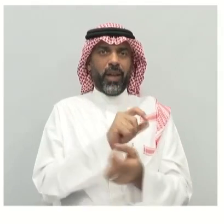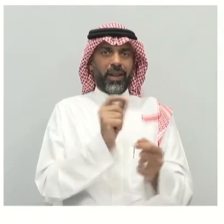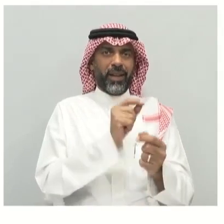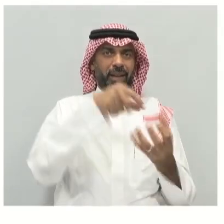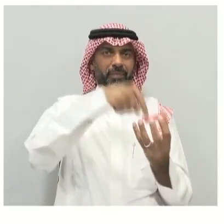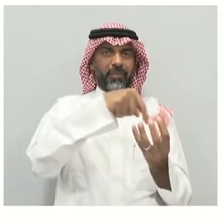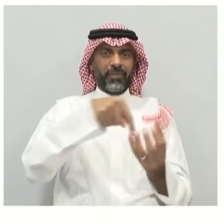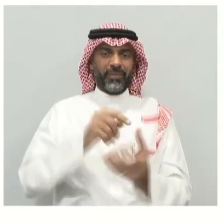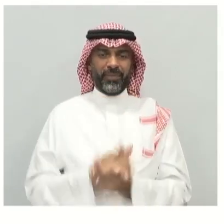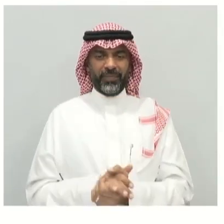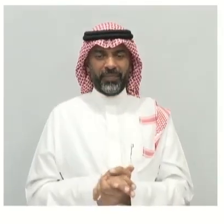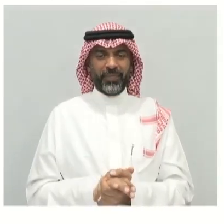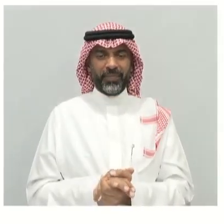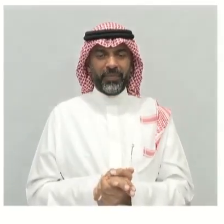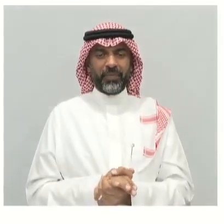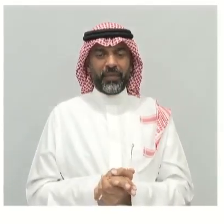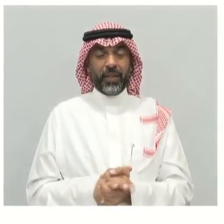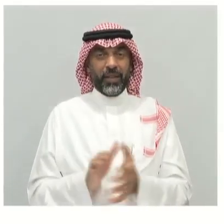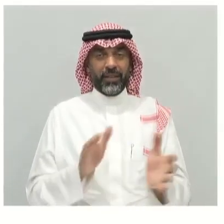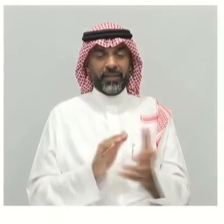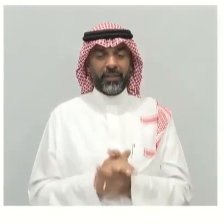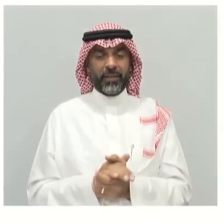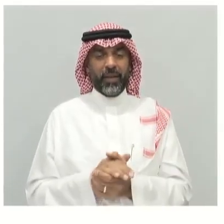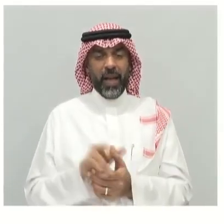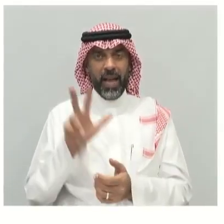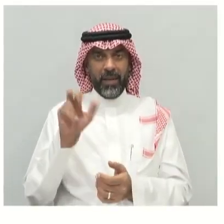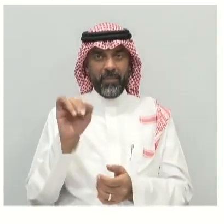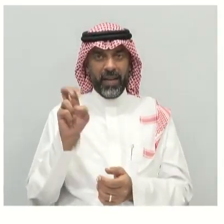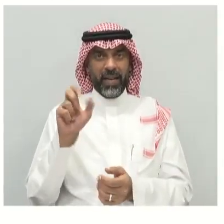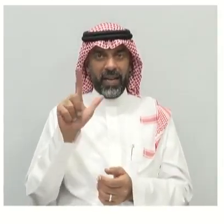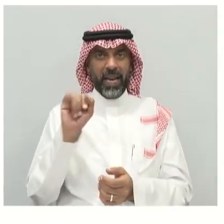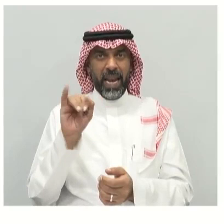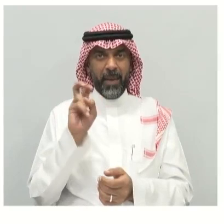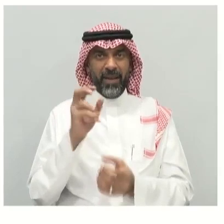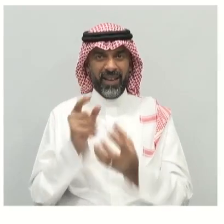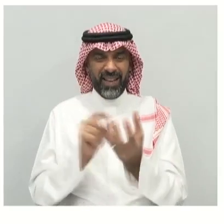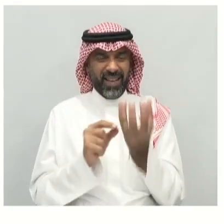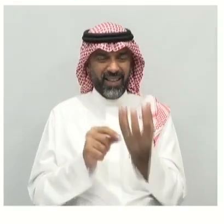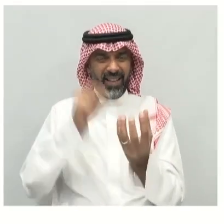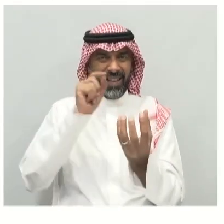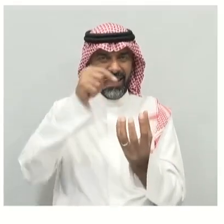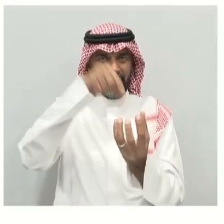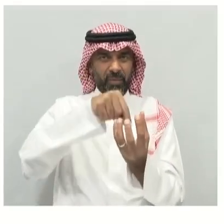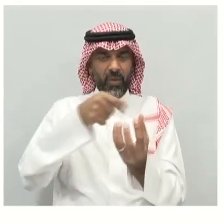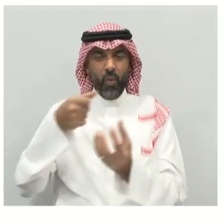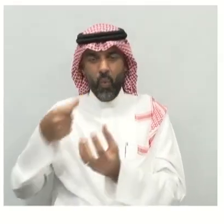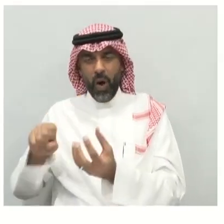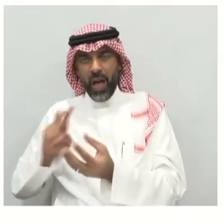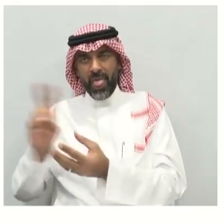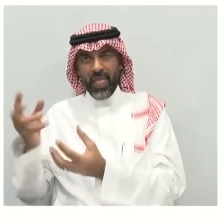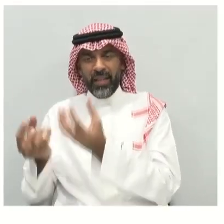استخدامها ناخذ السؤال الذي يليه يقول المقلمه والقصيص هذه